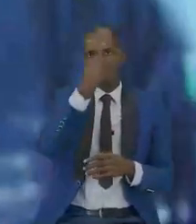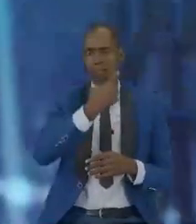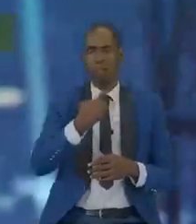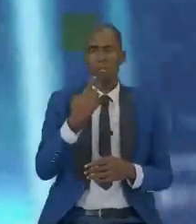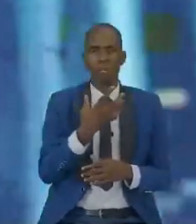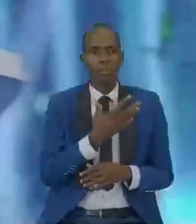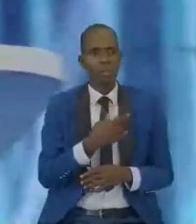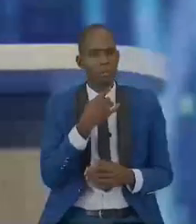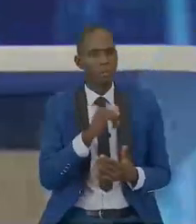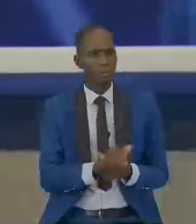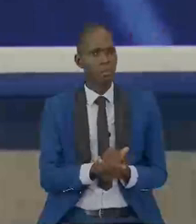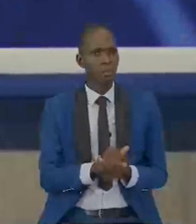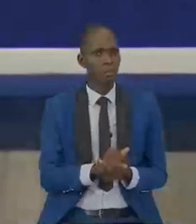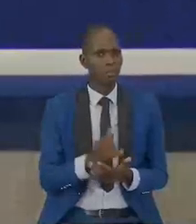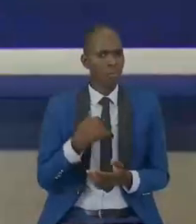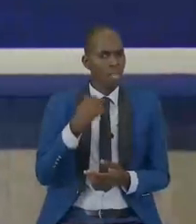se renfrogne.